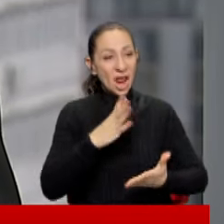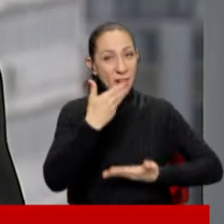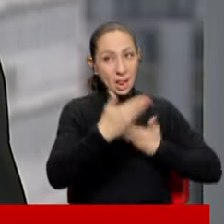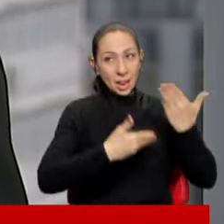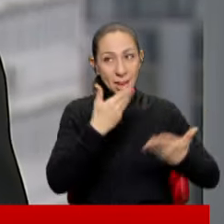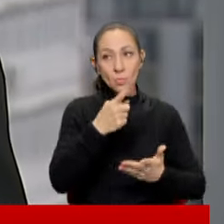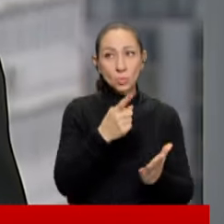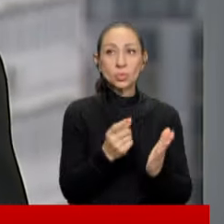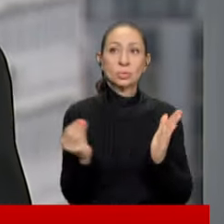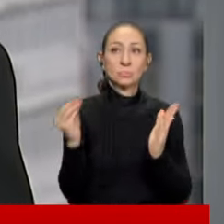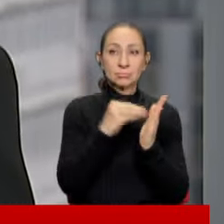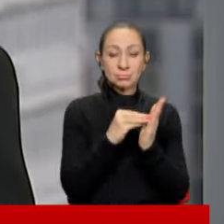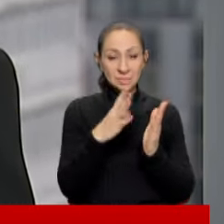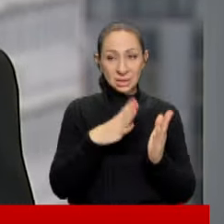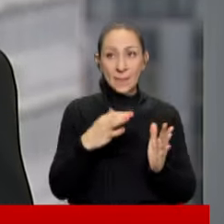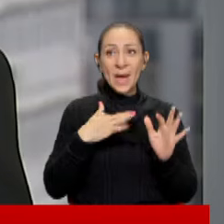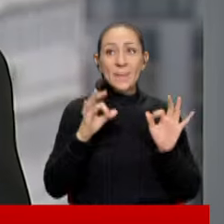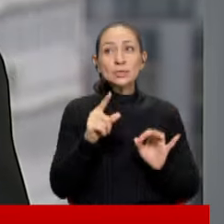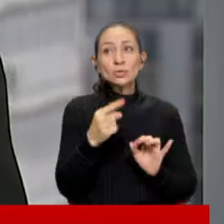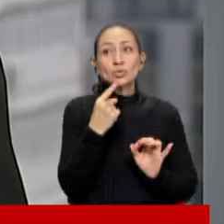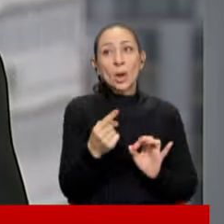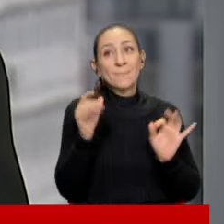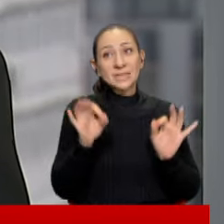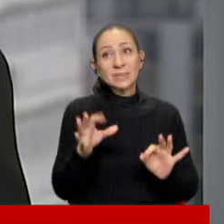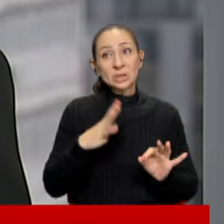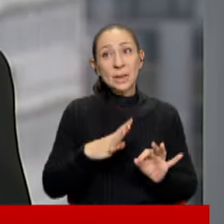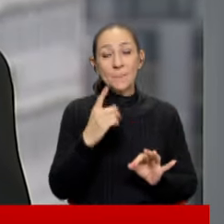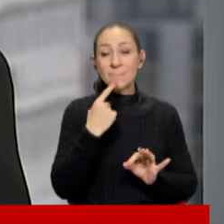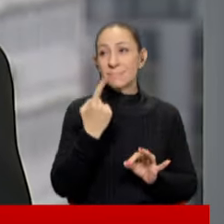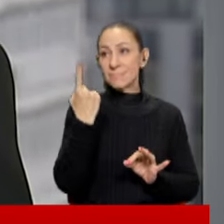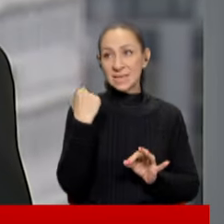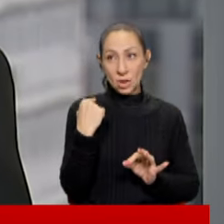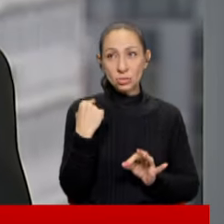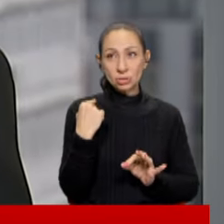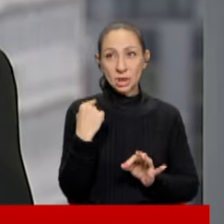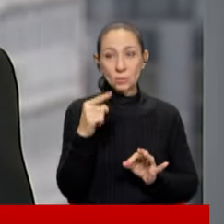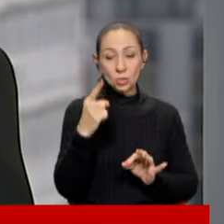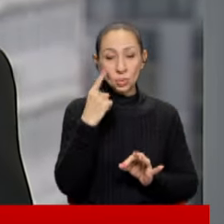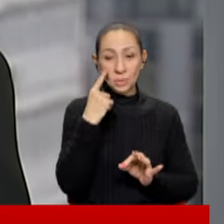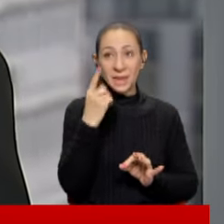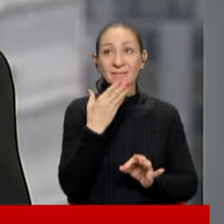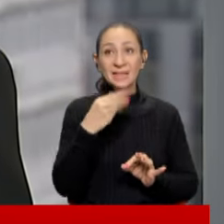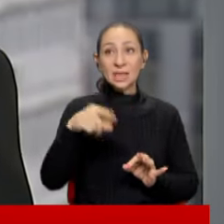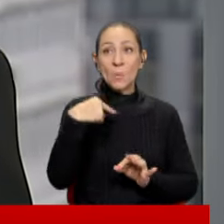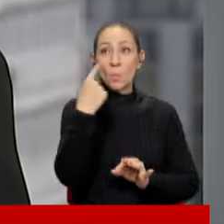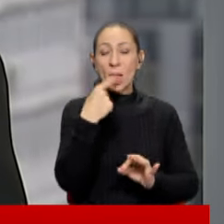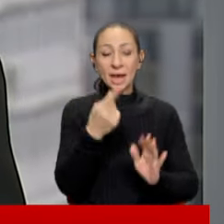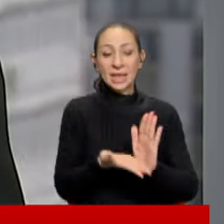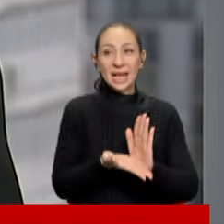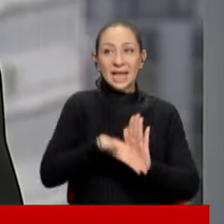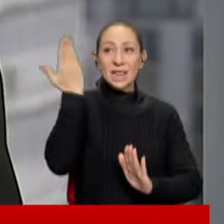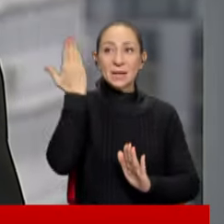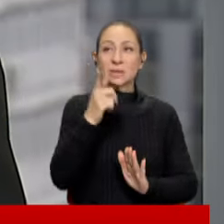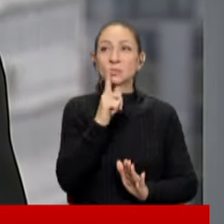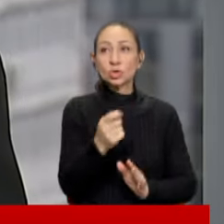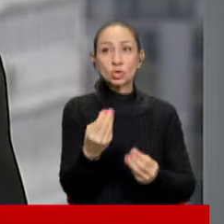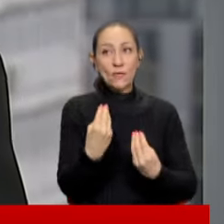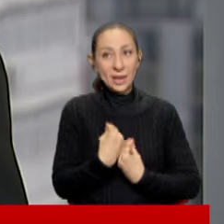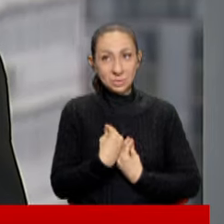anlatarak bunu gündeme getirmişti. Ben hemen şunu söyleyerek başlayayım. Bir yıl önce bu hükümet gençlere mülakatı kaldırma